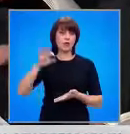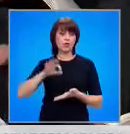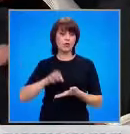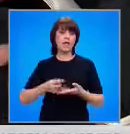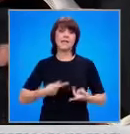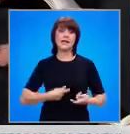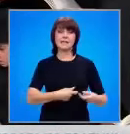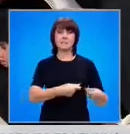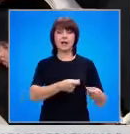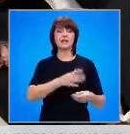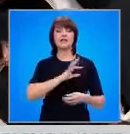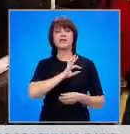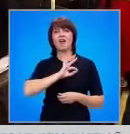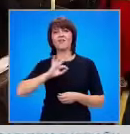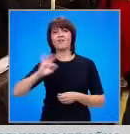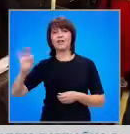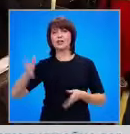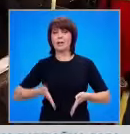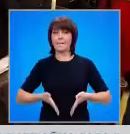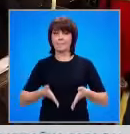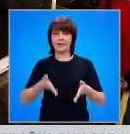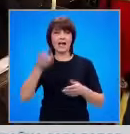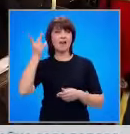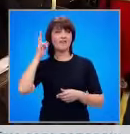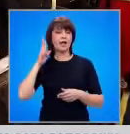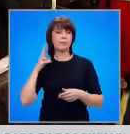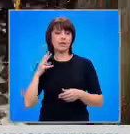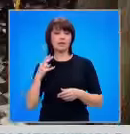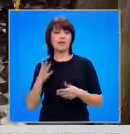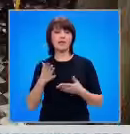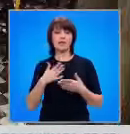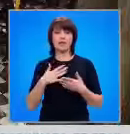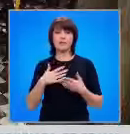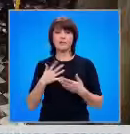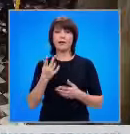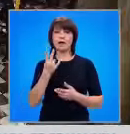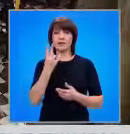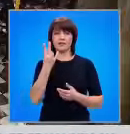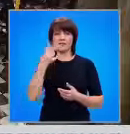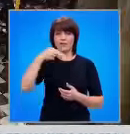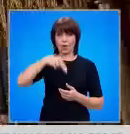вечния й път. В края на службата Великобритания застина в двуминутно мълчание.